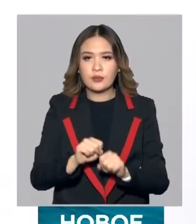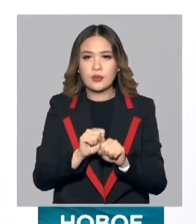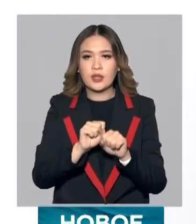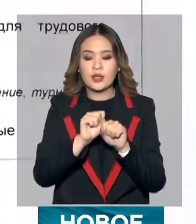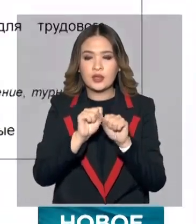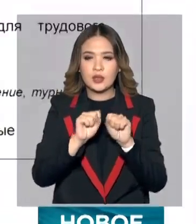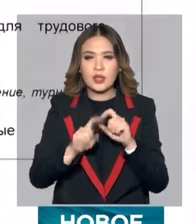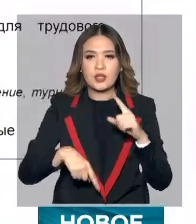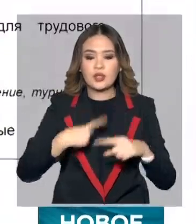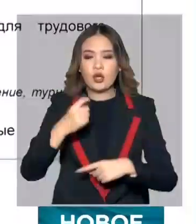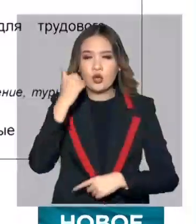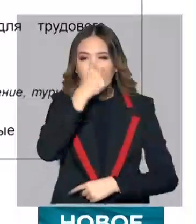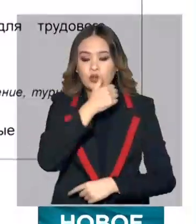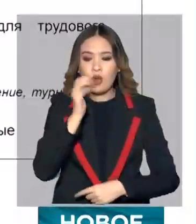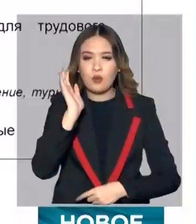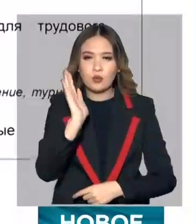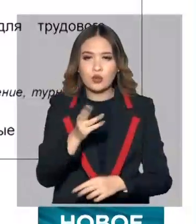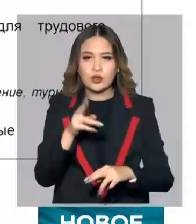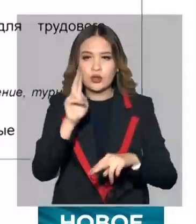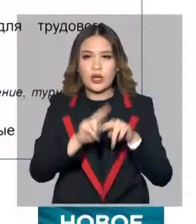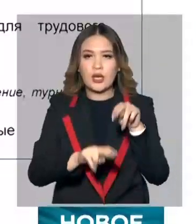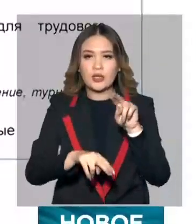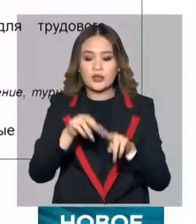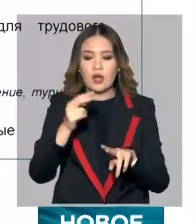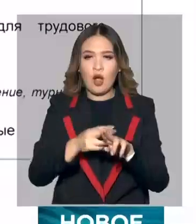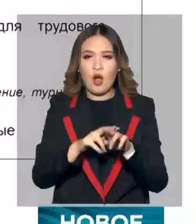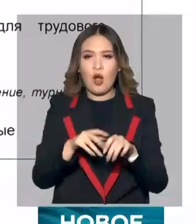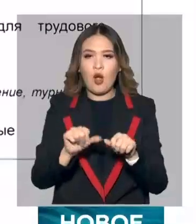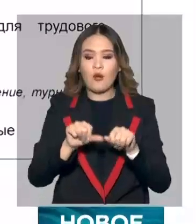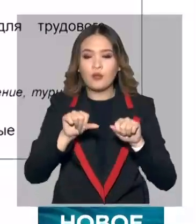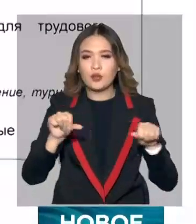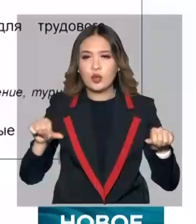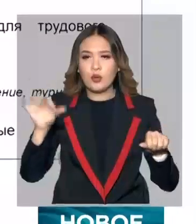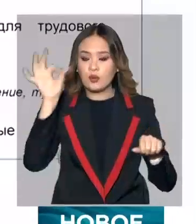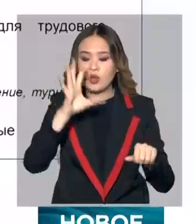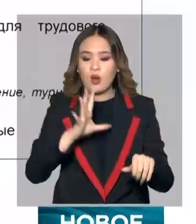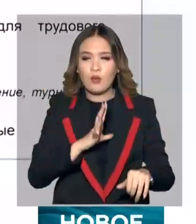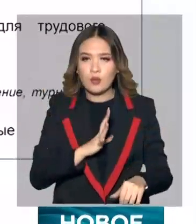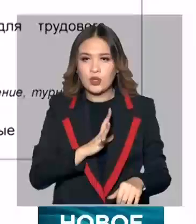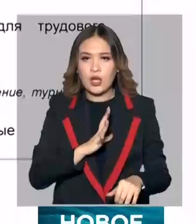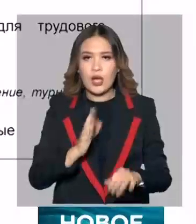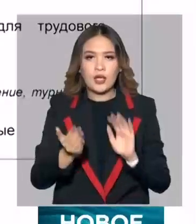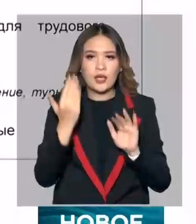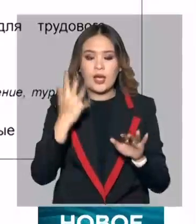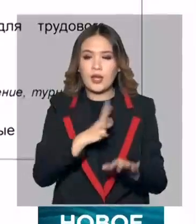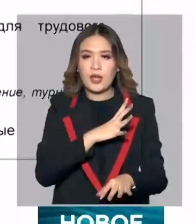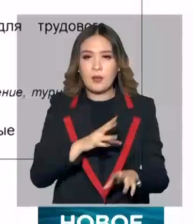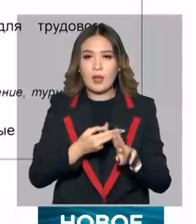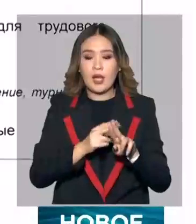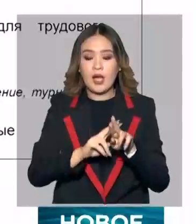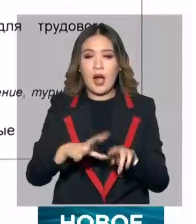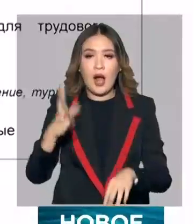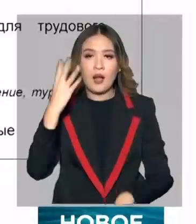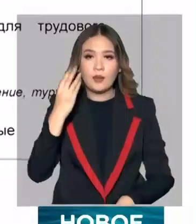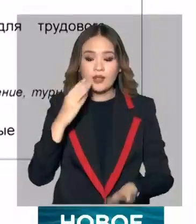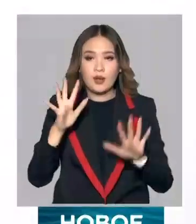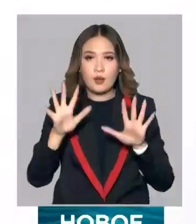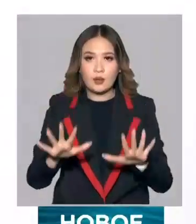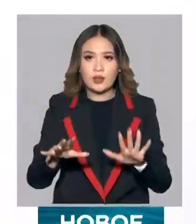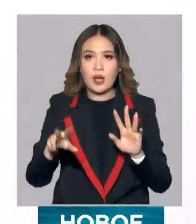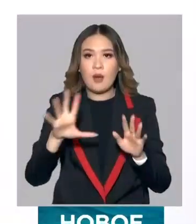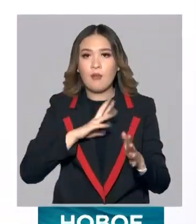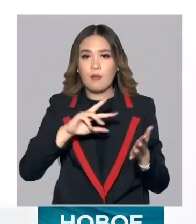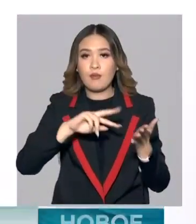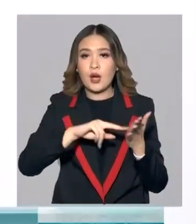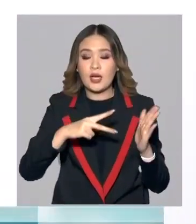В следующем году начнется строительство школ в том объеме, которого раньше не было. Только по Алматы в следующем году в рамках этого проекта